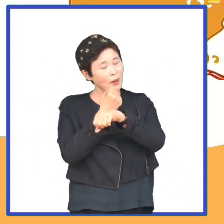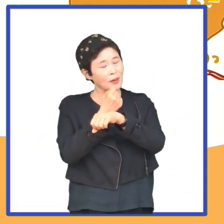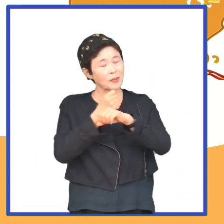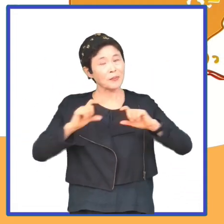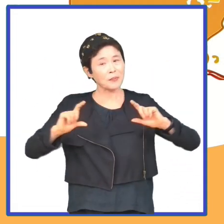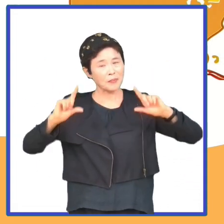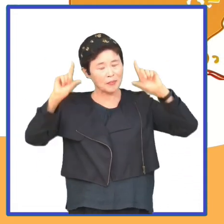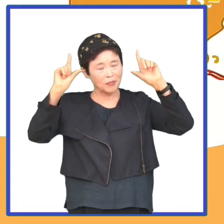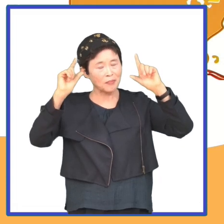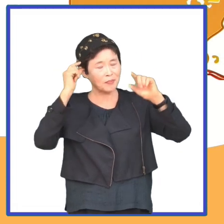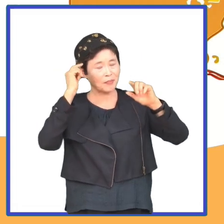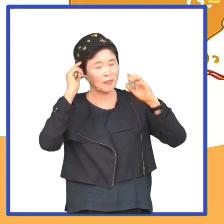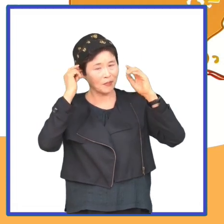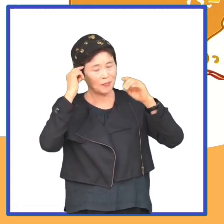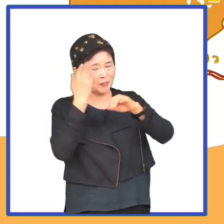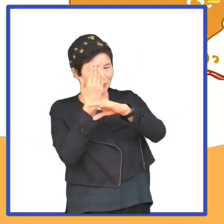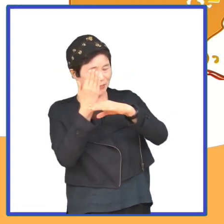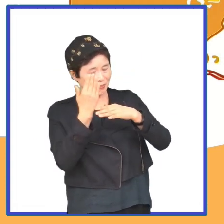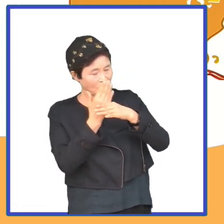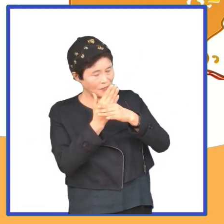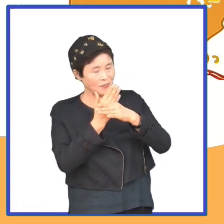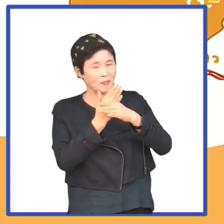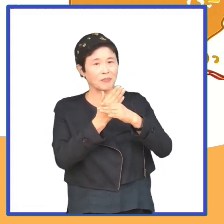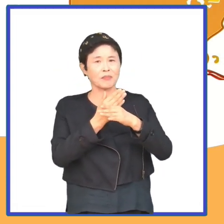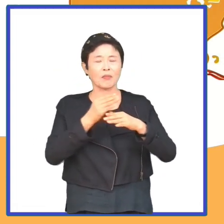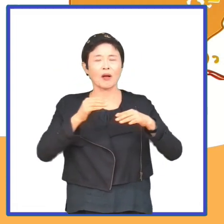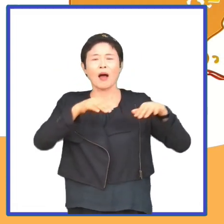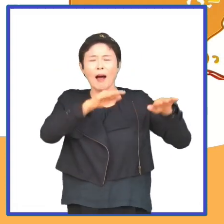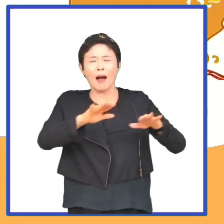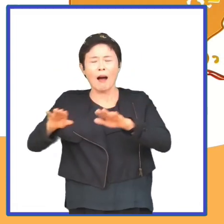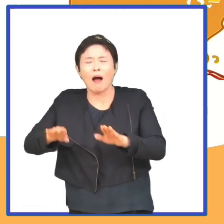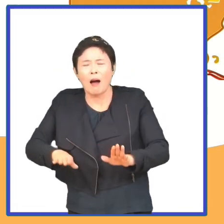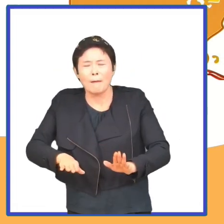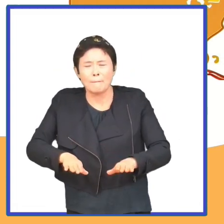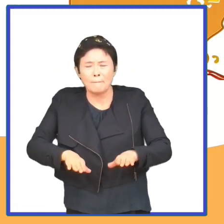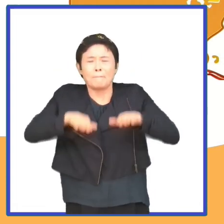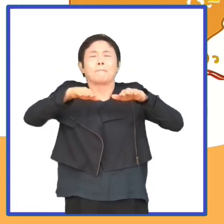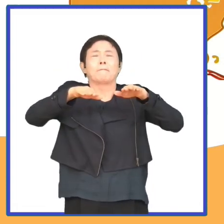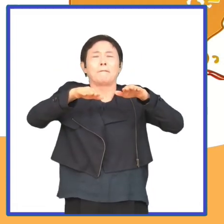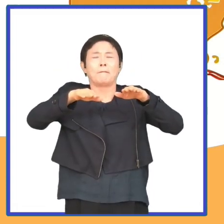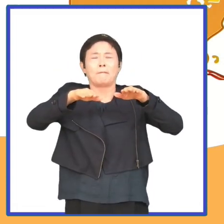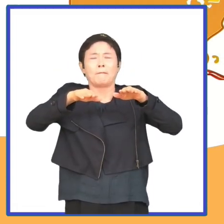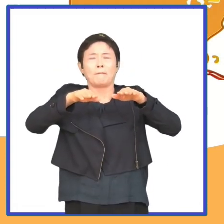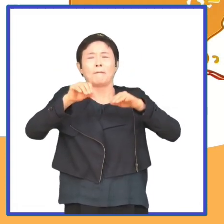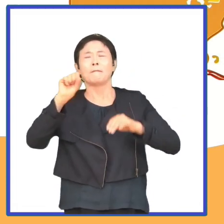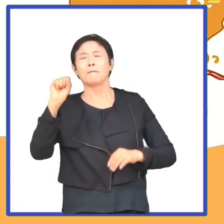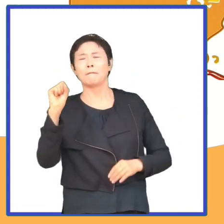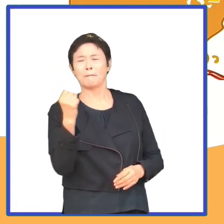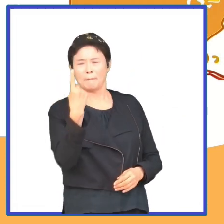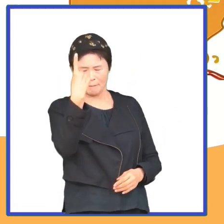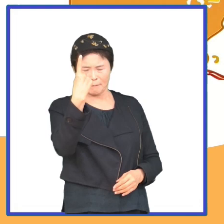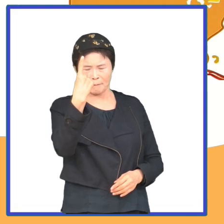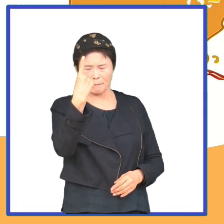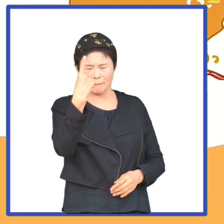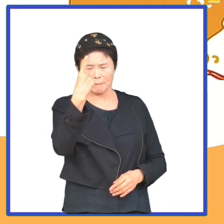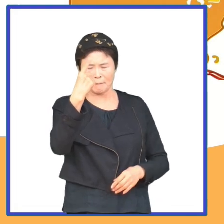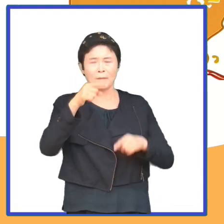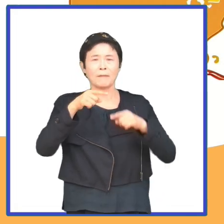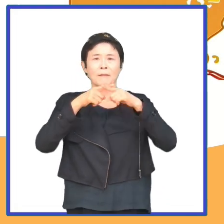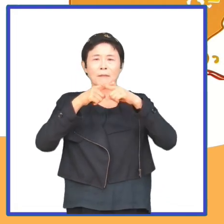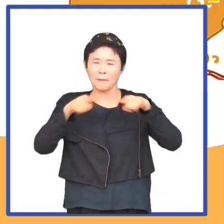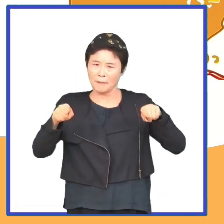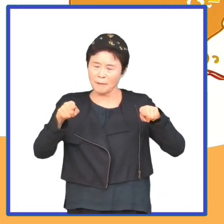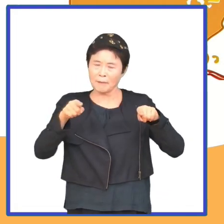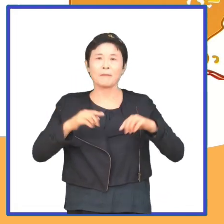기후변화로 인해서 대서양의 해수면 온도가 상승한 것이 이번 허리케인이 많이 발생하게 된 사건의 원인이라고 분석하고